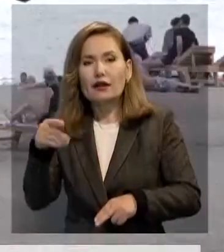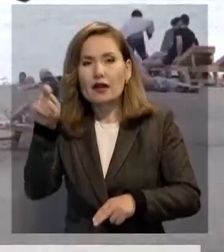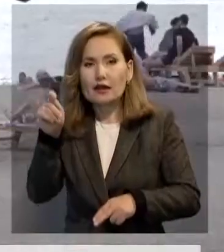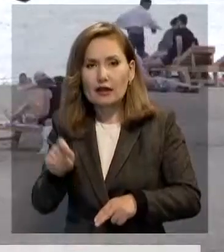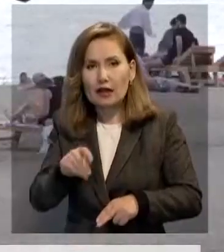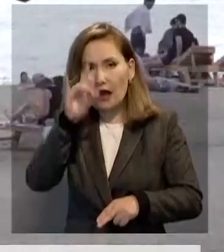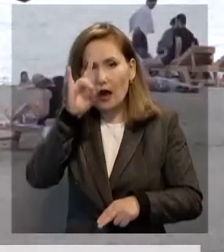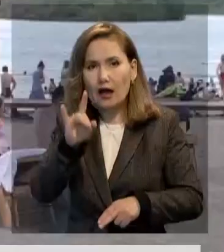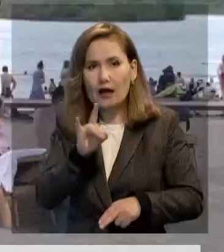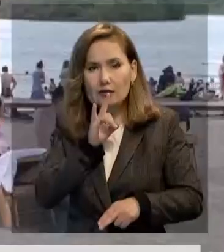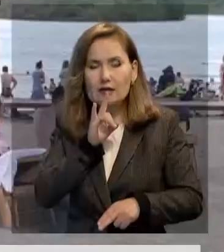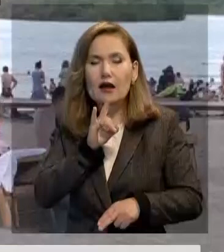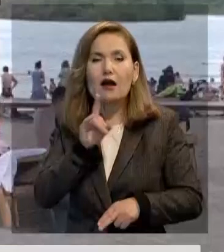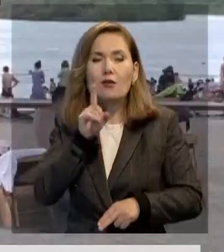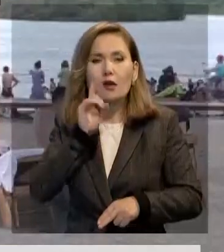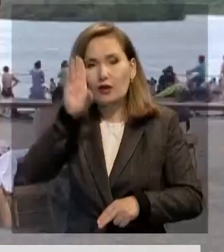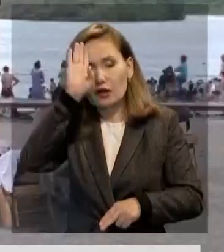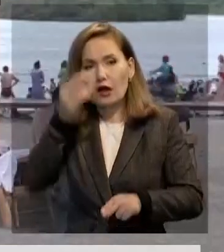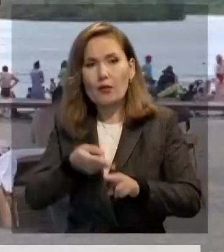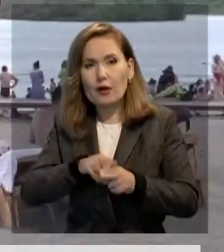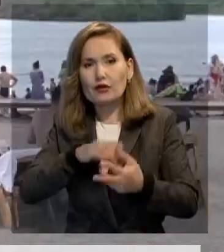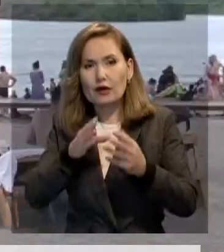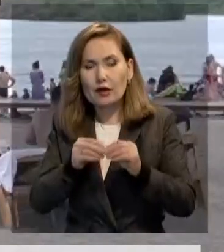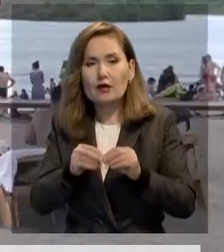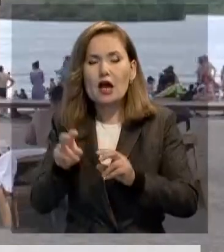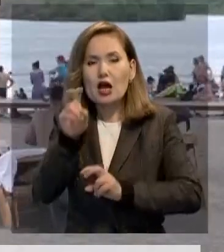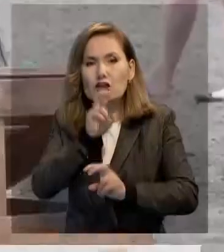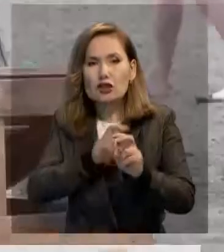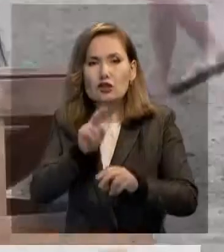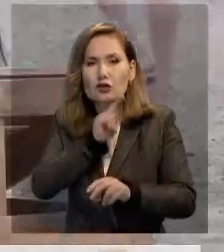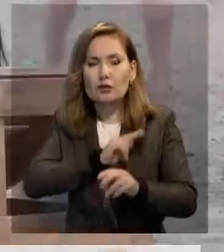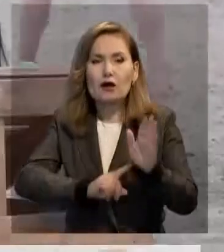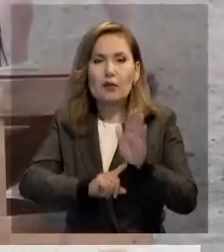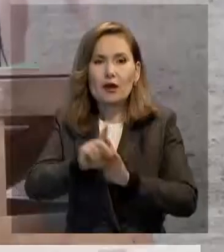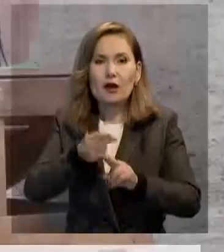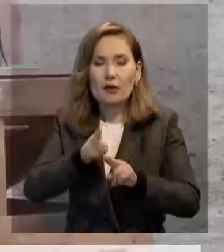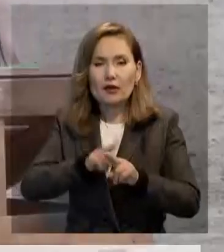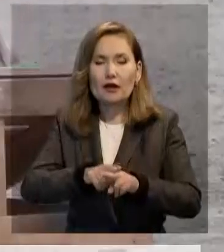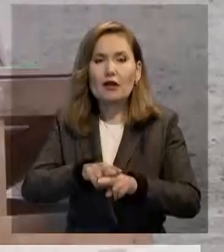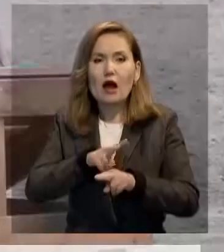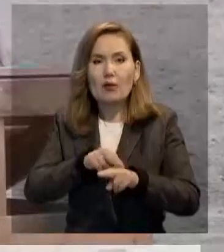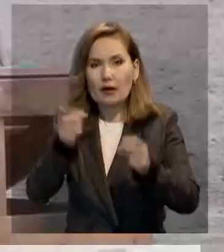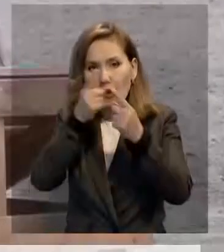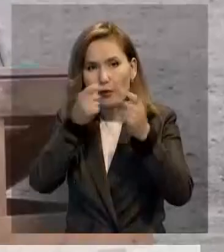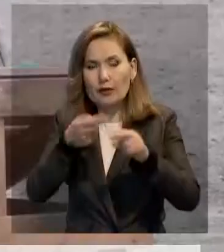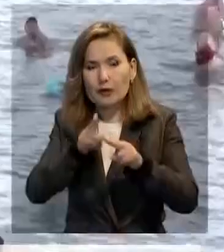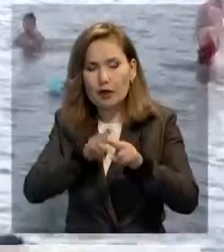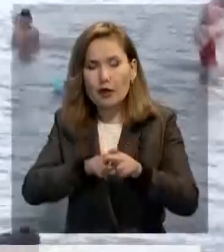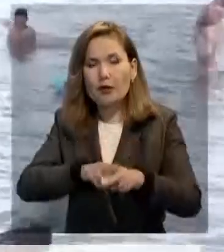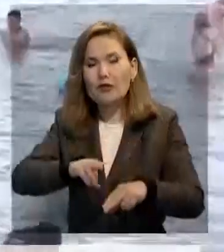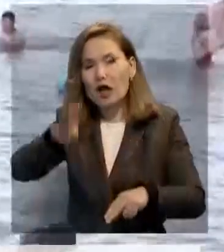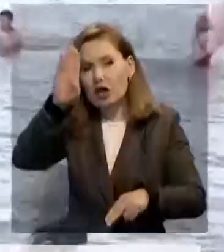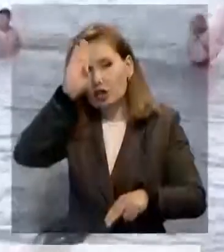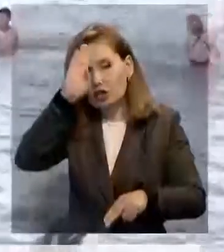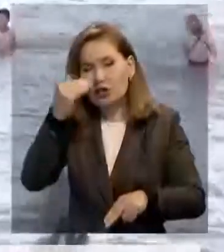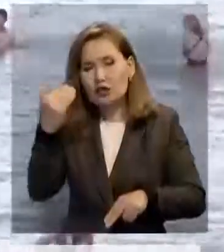шықты. Қазіргі уақытта сүңгуірлер Ертіс өзенінде іздестіру жұмыстарын жүргізіп жатыр. Төтенше жағдайлар қызметіне оқыс жағдай туралы жігіттің жанында